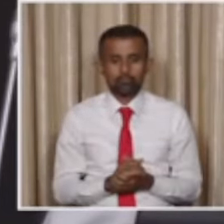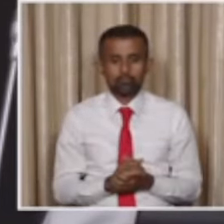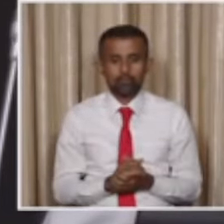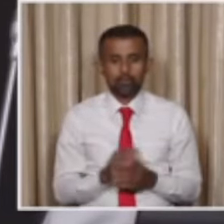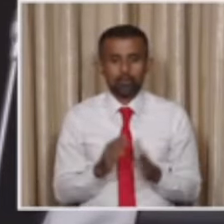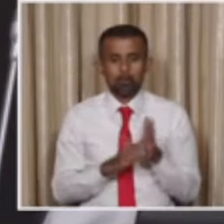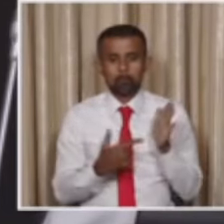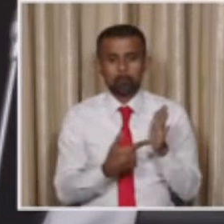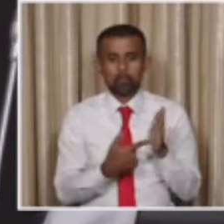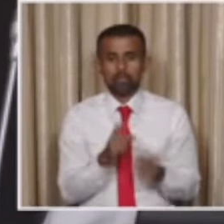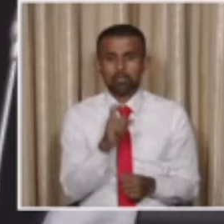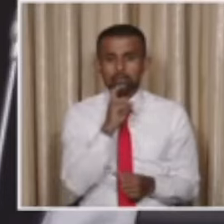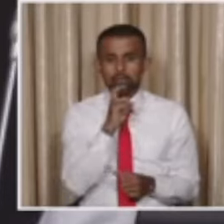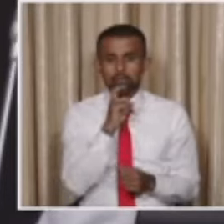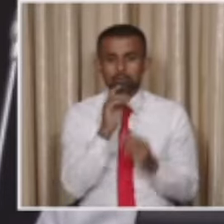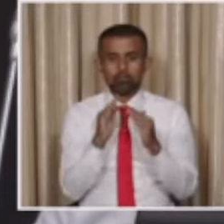ගල්කිස්ස මහේස්ත්‍රාත්